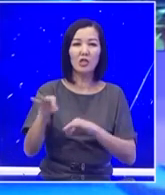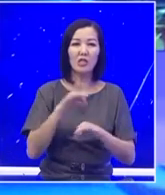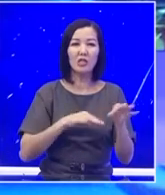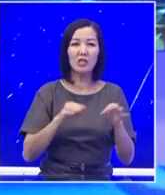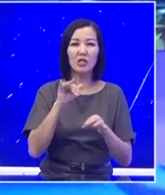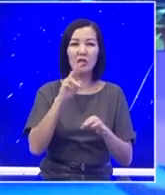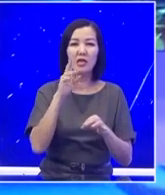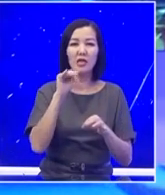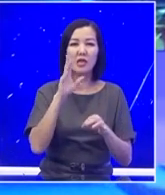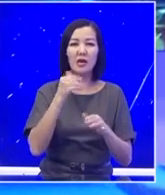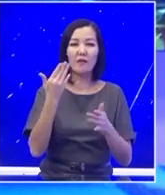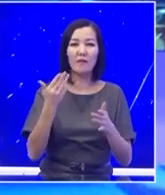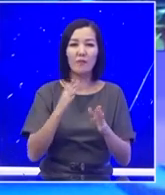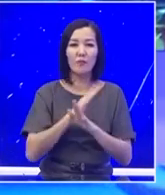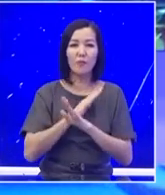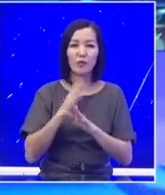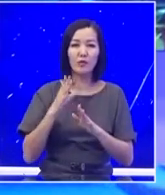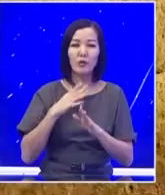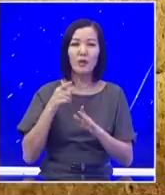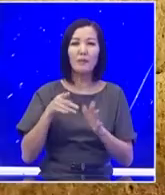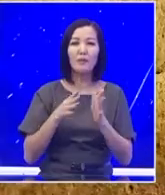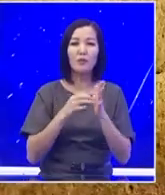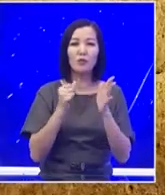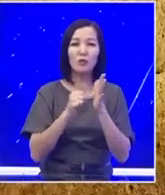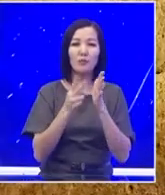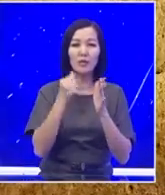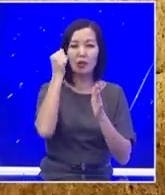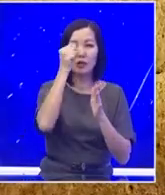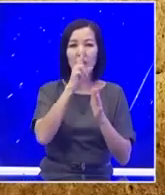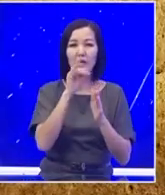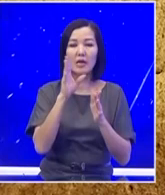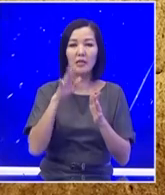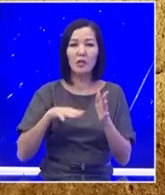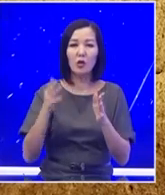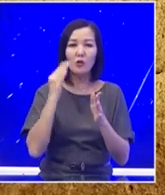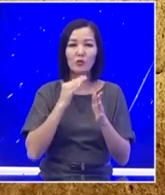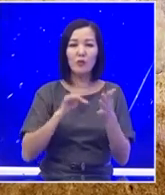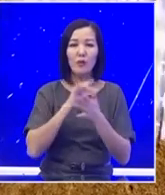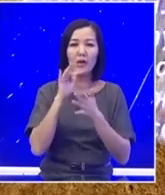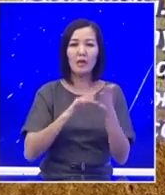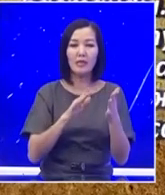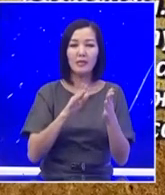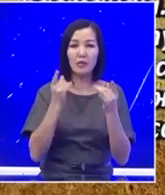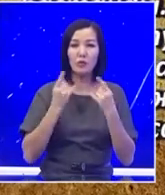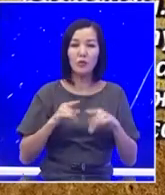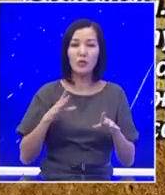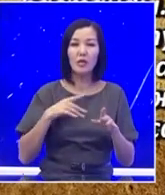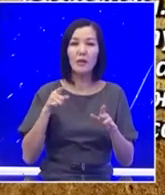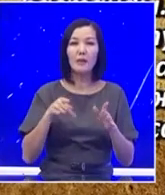Жарылғапов өмірден озды. Қазыбек жанашұлы Жарылғапов 1962 жылы Қаратал ауданы Үштөбе қаласында дүниеге